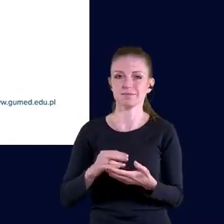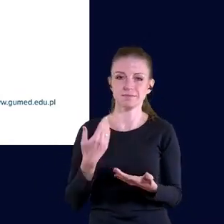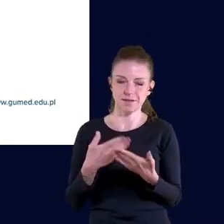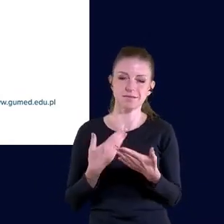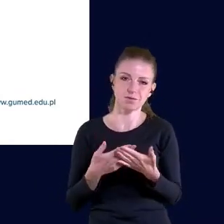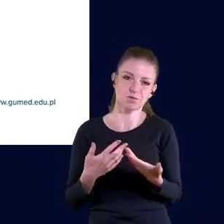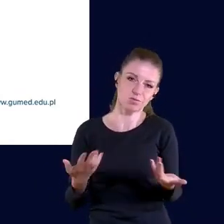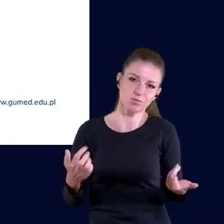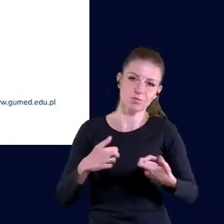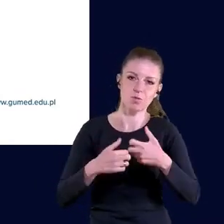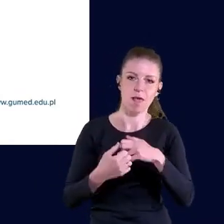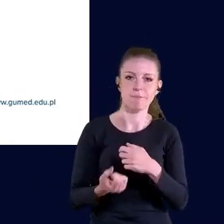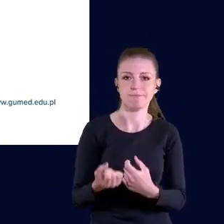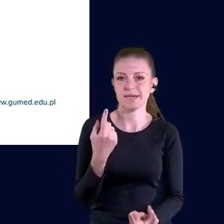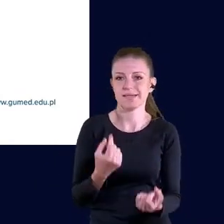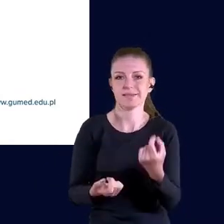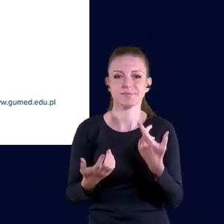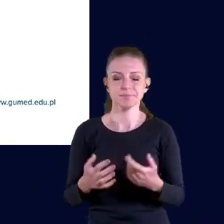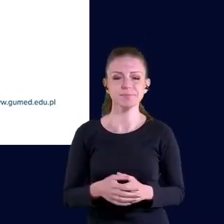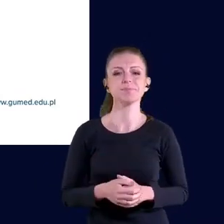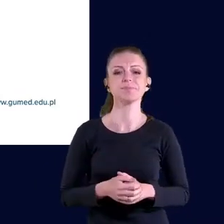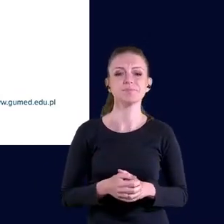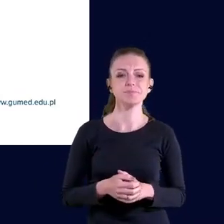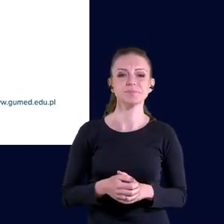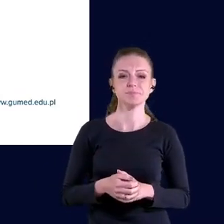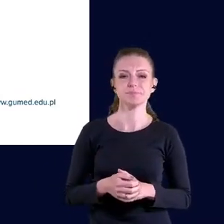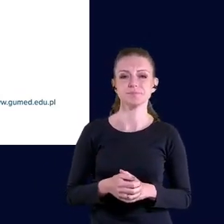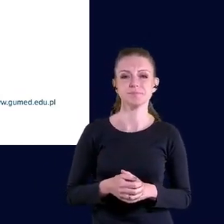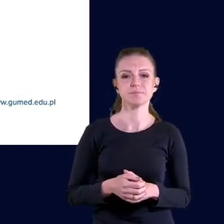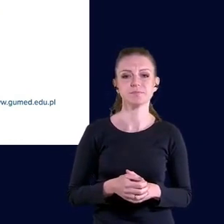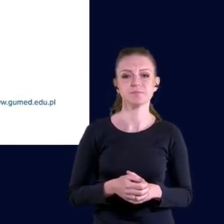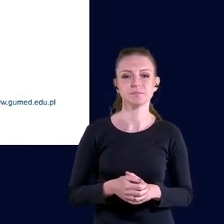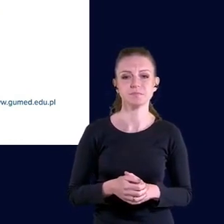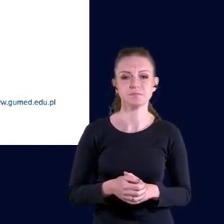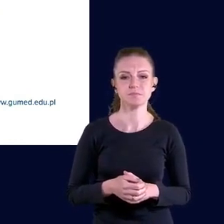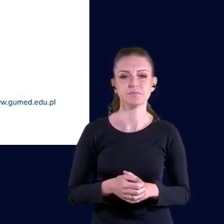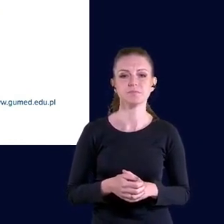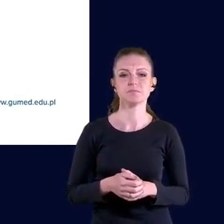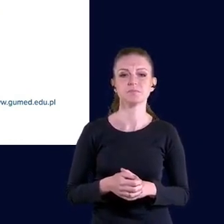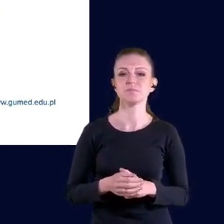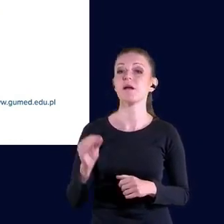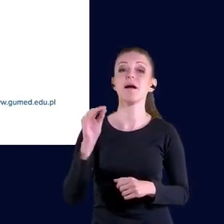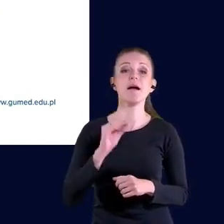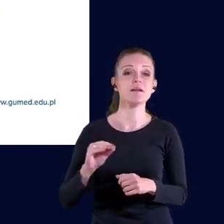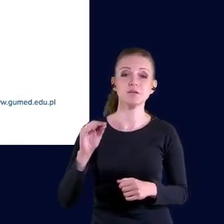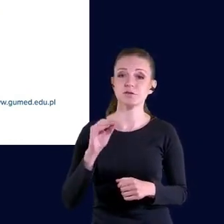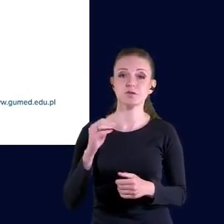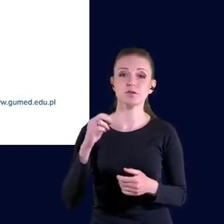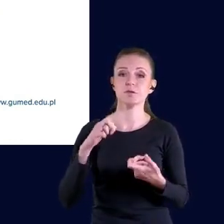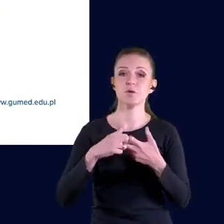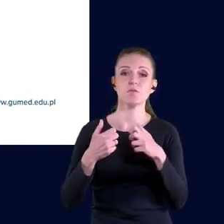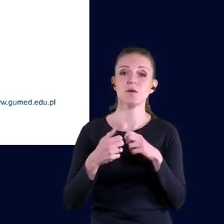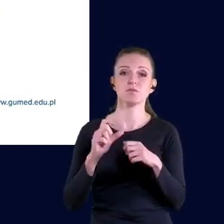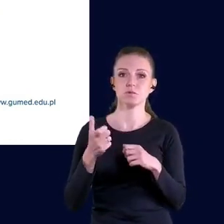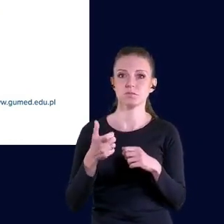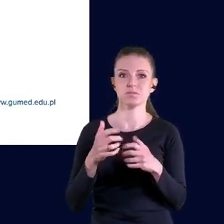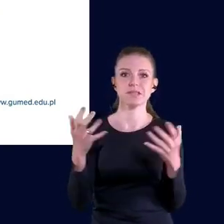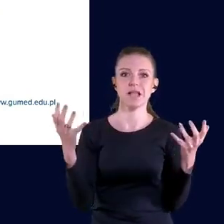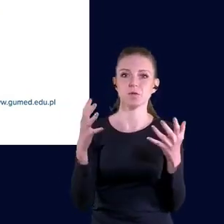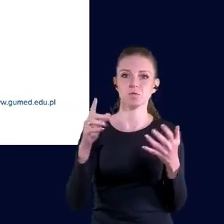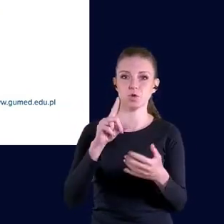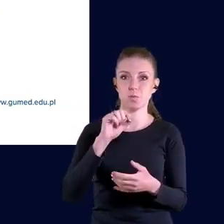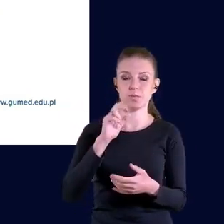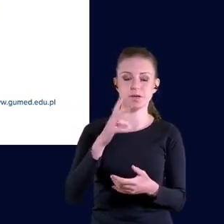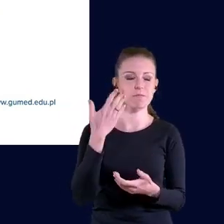wielu problemów jednym z głównych problemów które napotkaliśmy to była ilość plików które było trzeba